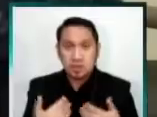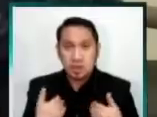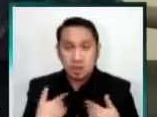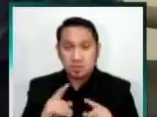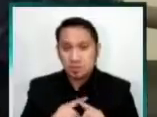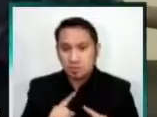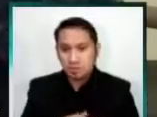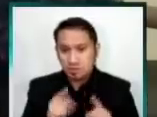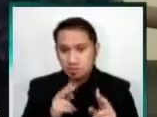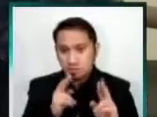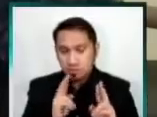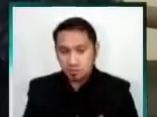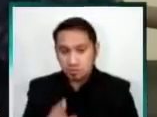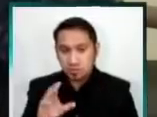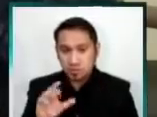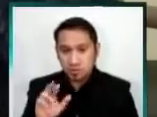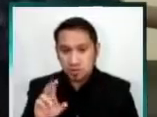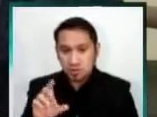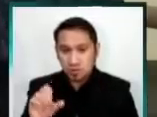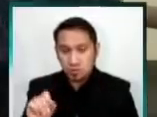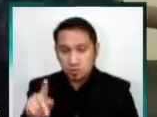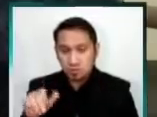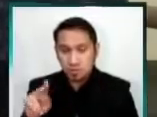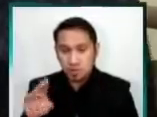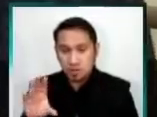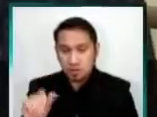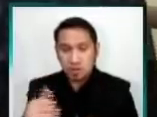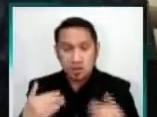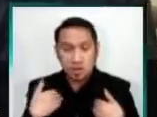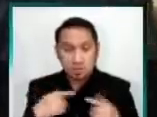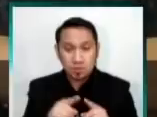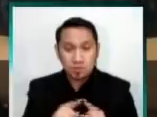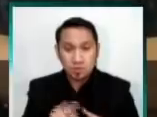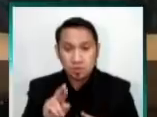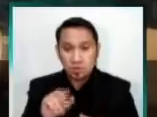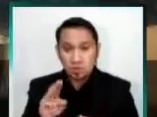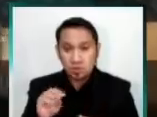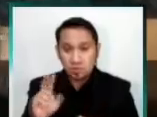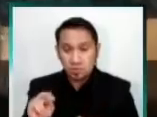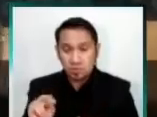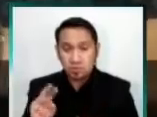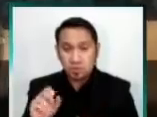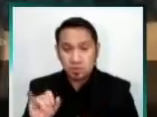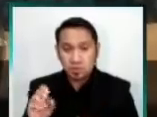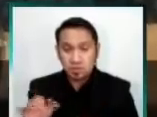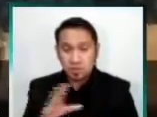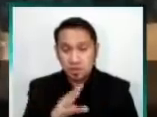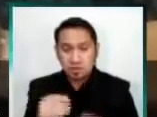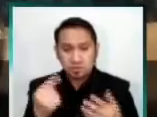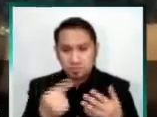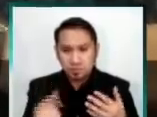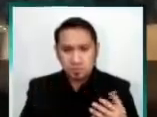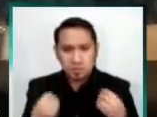mula sa Carlos Palanca Memorial Awards. Nabigyan din siya ng Ramon Magsaysay Award para sa Journalism, Literature and Creative Communication